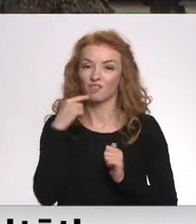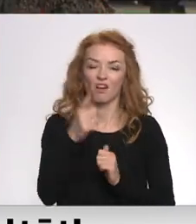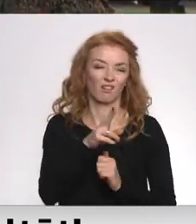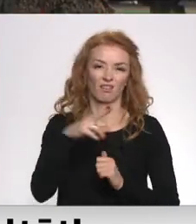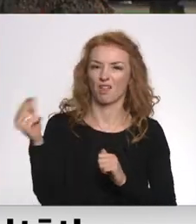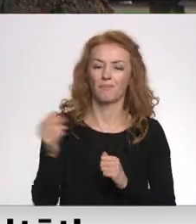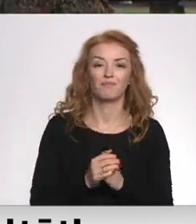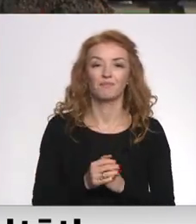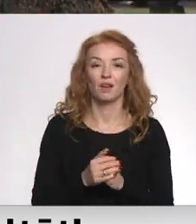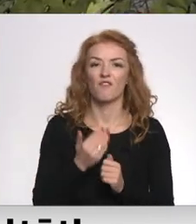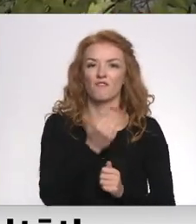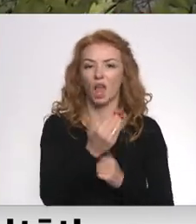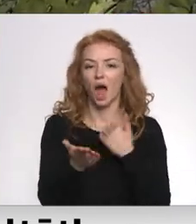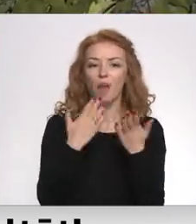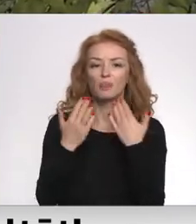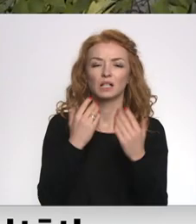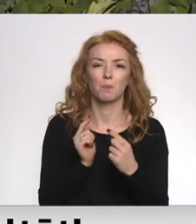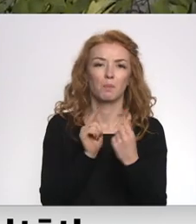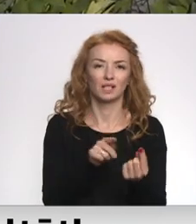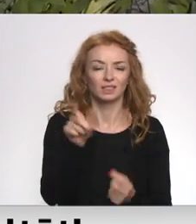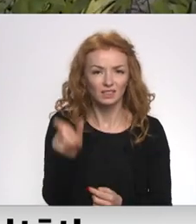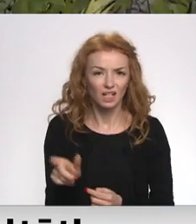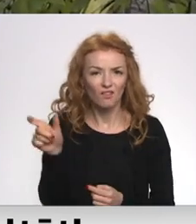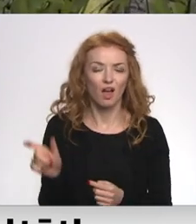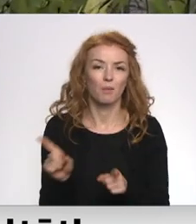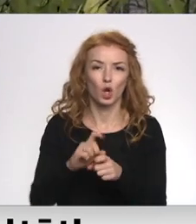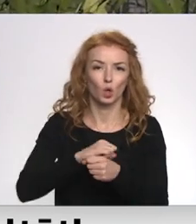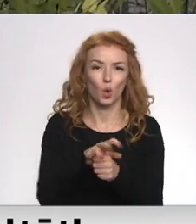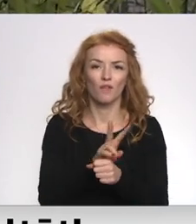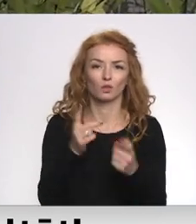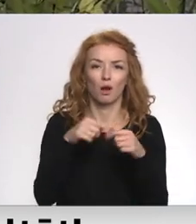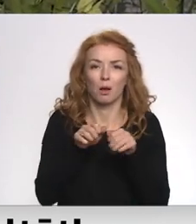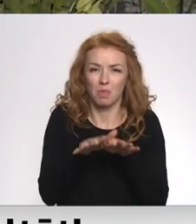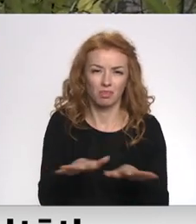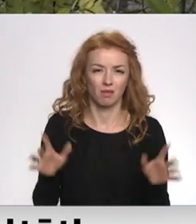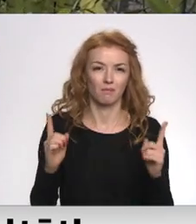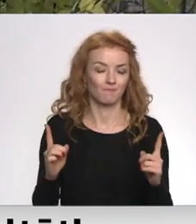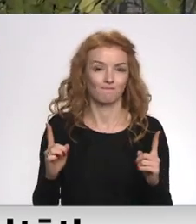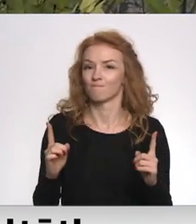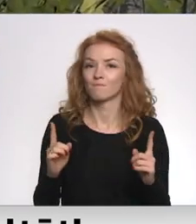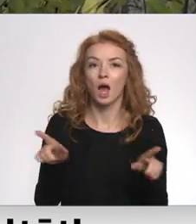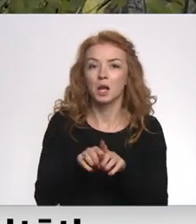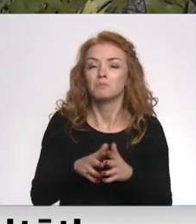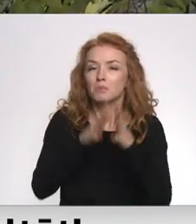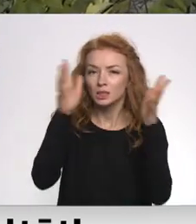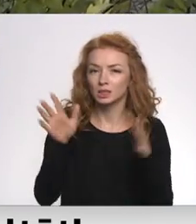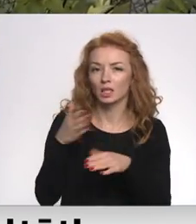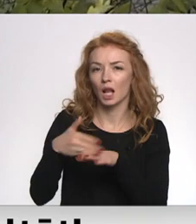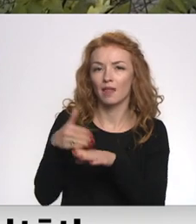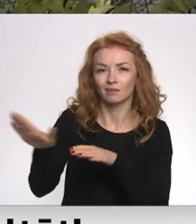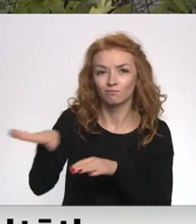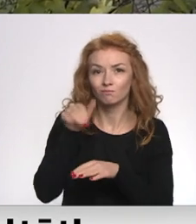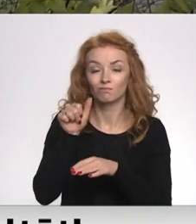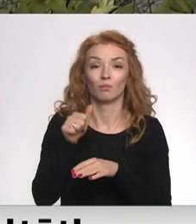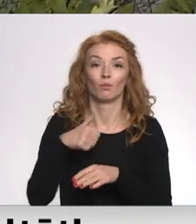viņa attieksme pret cilvēkiem, kā visa pandēmija, ja viss, nē. Tie milzīgie kredīti, kas ir paņemti, kas